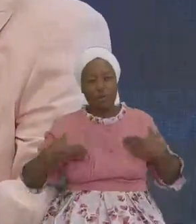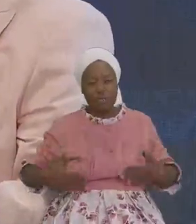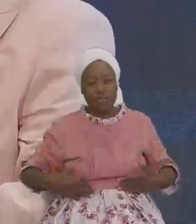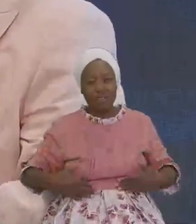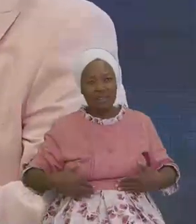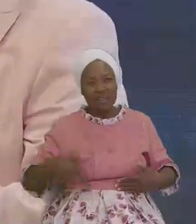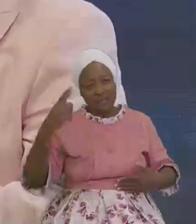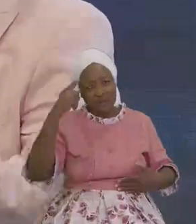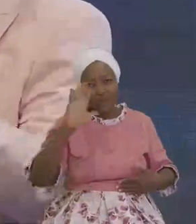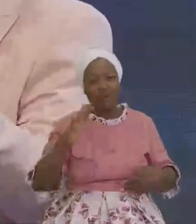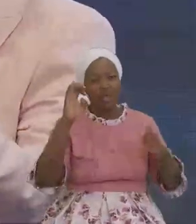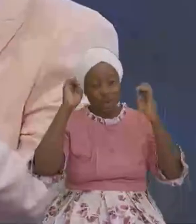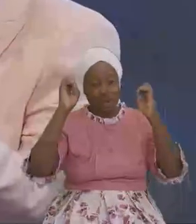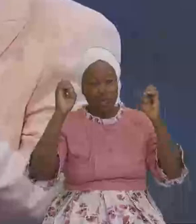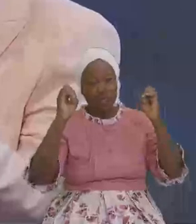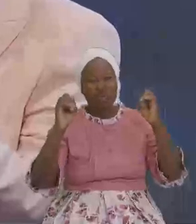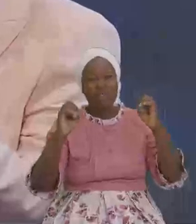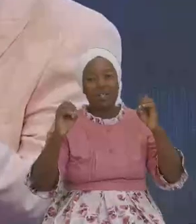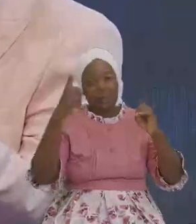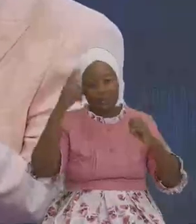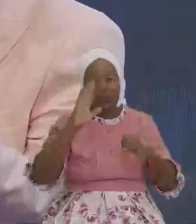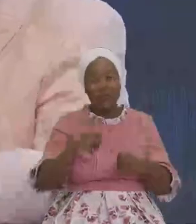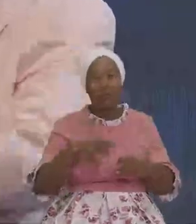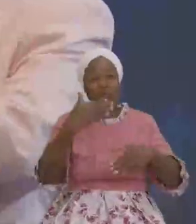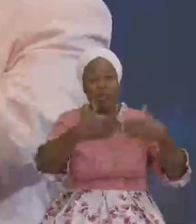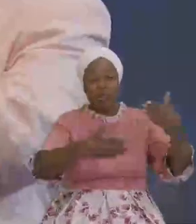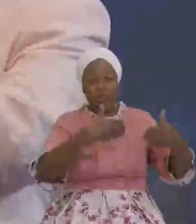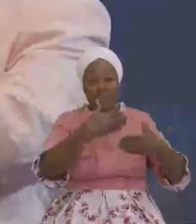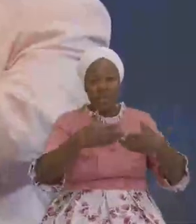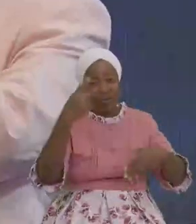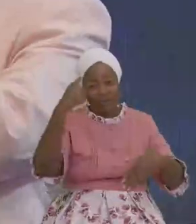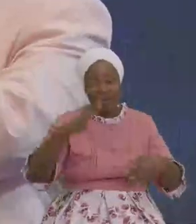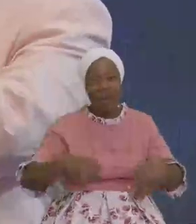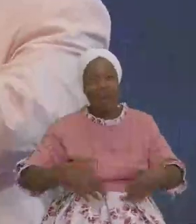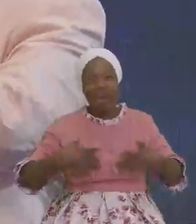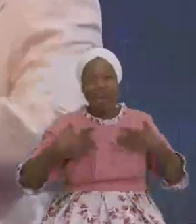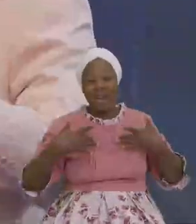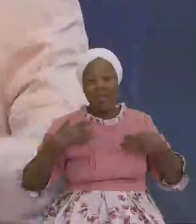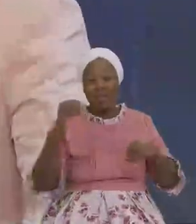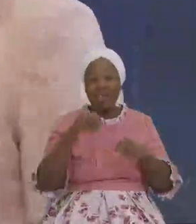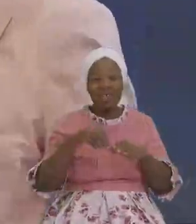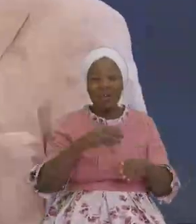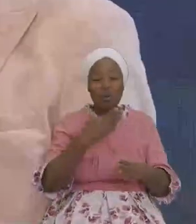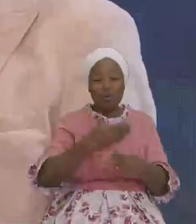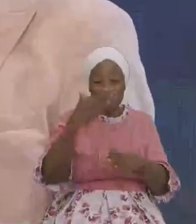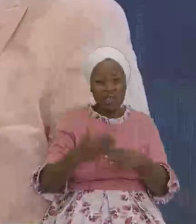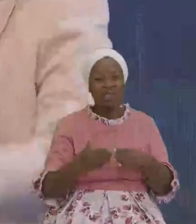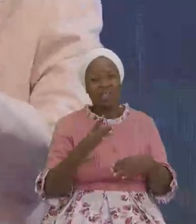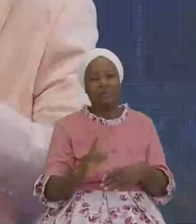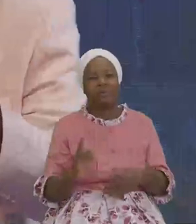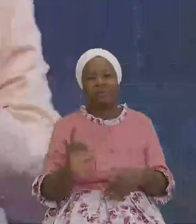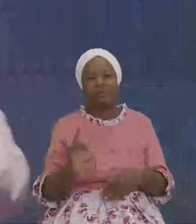ton esprit, pour ton corps, pour ton éducation, pour ton progrès, pour la